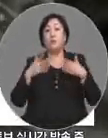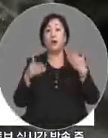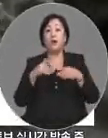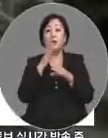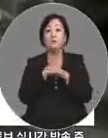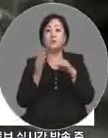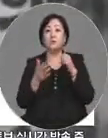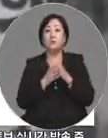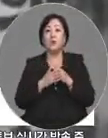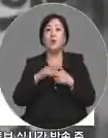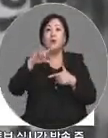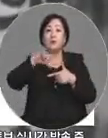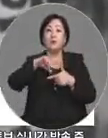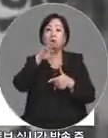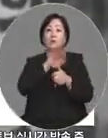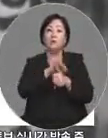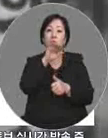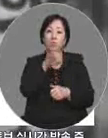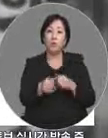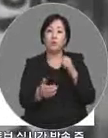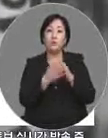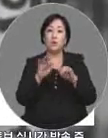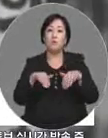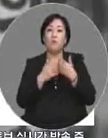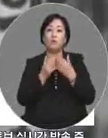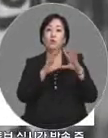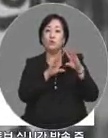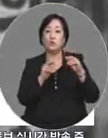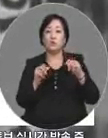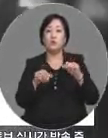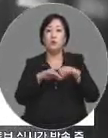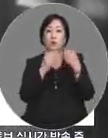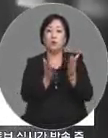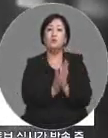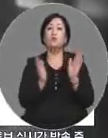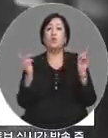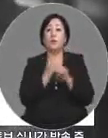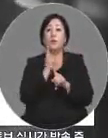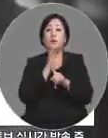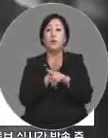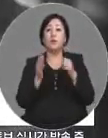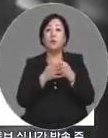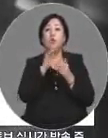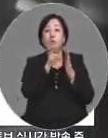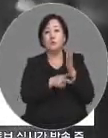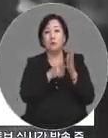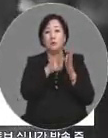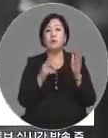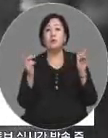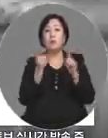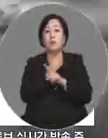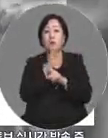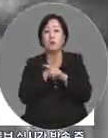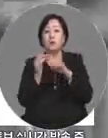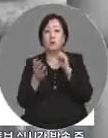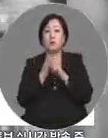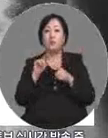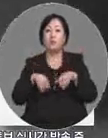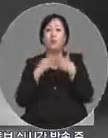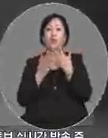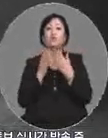평성 난 표현인 다시 채울 부분으로 파도 안하세요 점마 뿐이고 무소불위 방송을